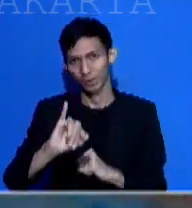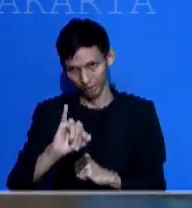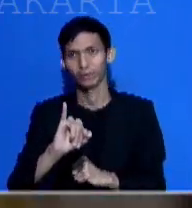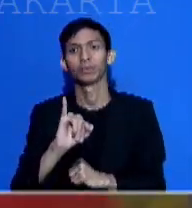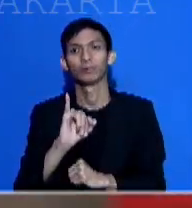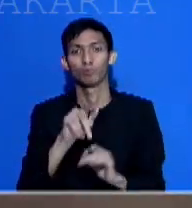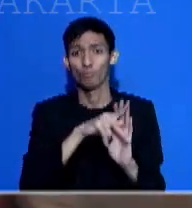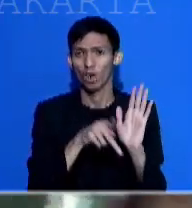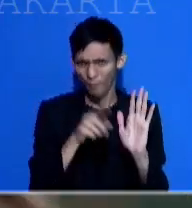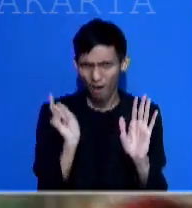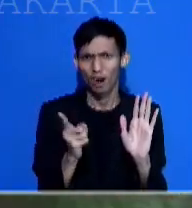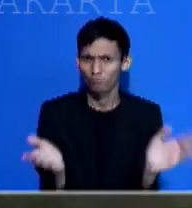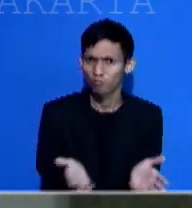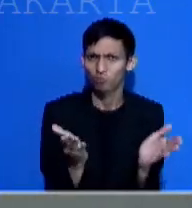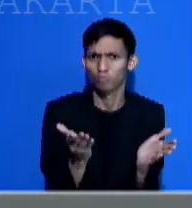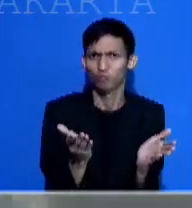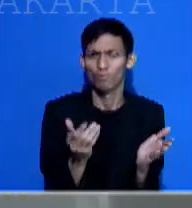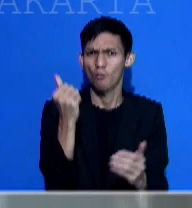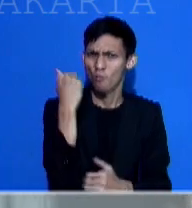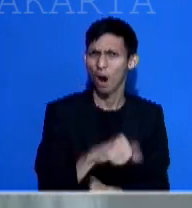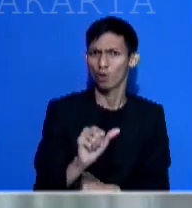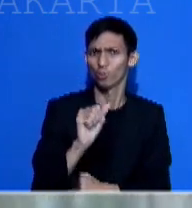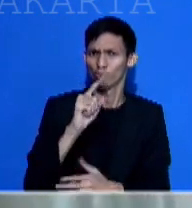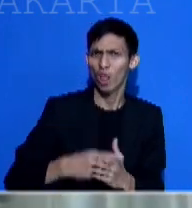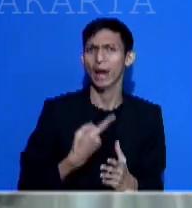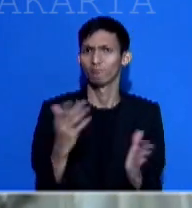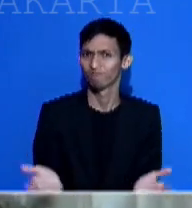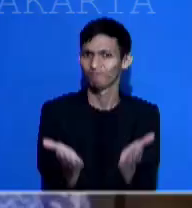untuk pengusaha pemula. Demikian Margo Laras, TVRI Yogyakarta melaporkan dari Bantul.